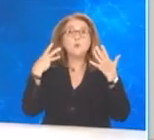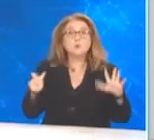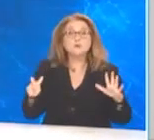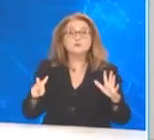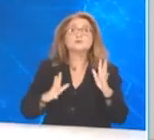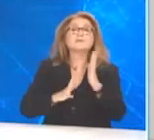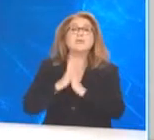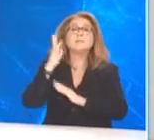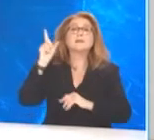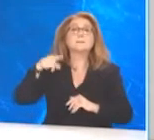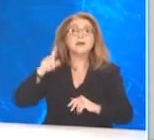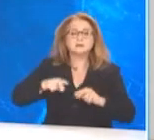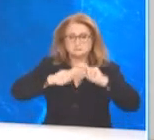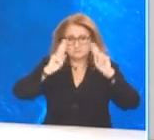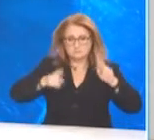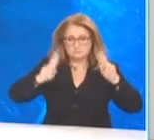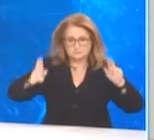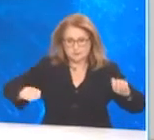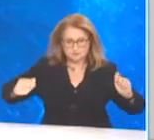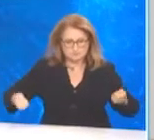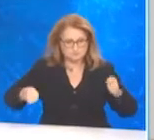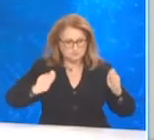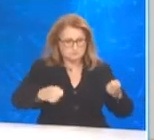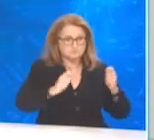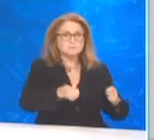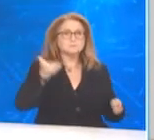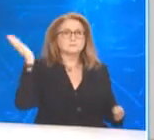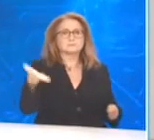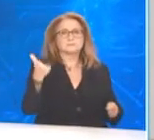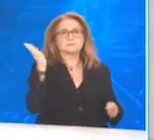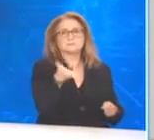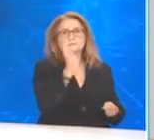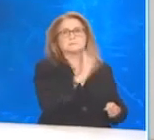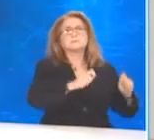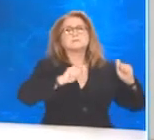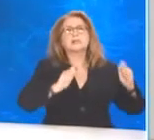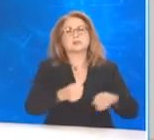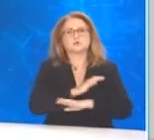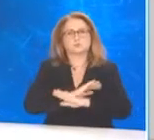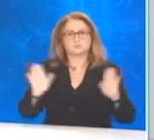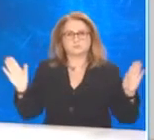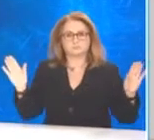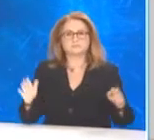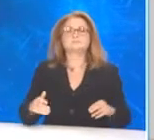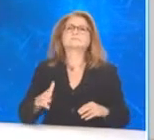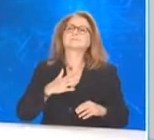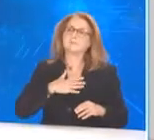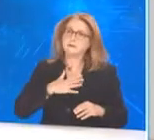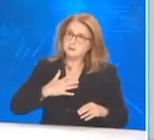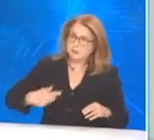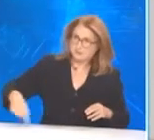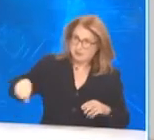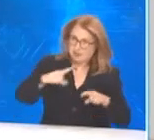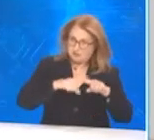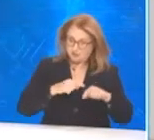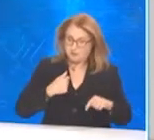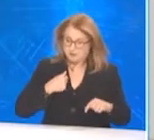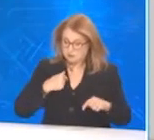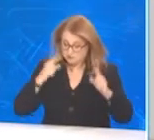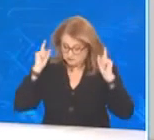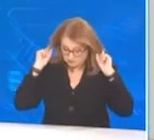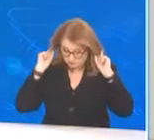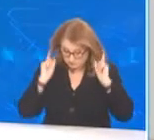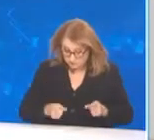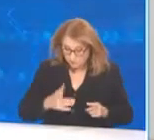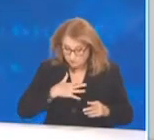1.815 ημερών συνολικά. Αγαπητοί μου συμπολίτες, κάθε επιλογή μας, κάθε απόφαση είναι σημαντική.